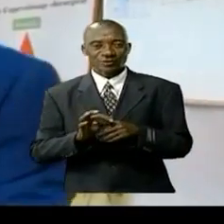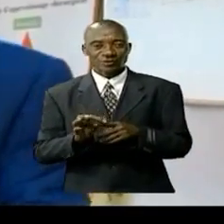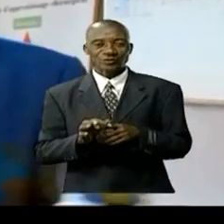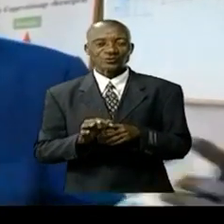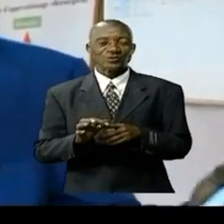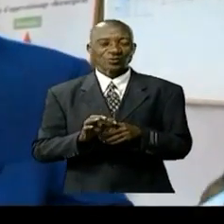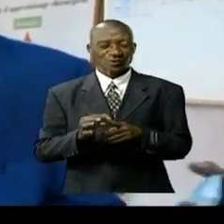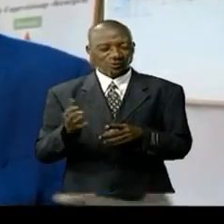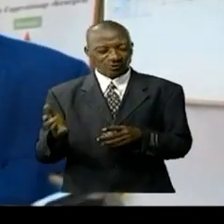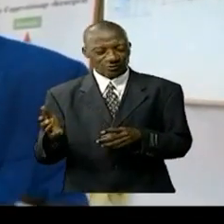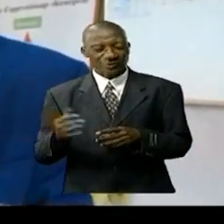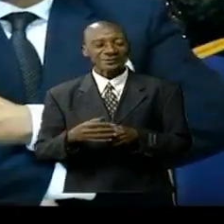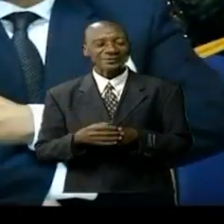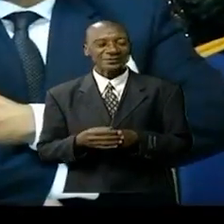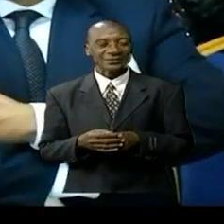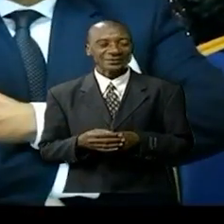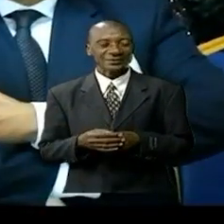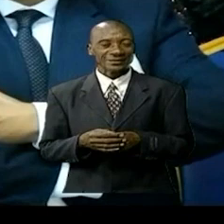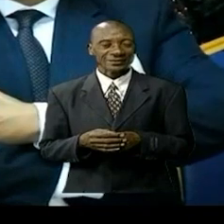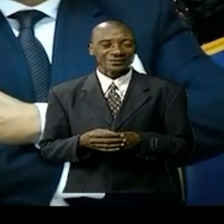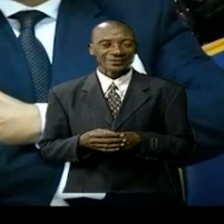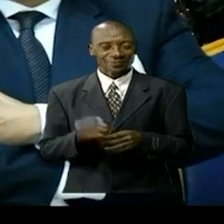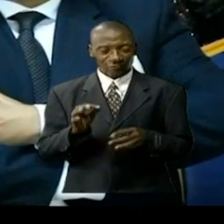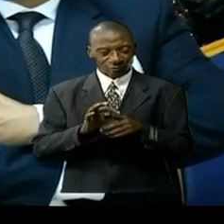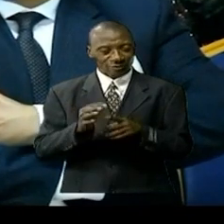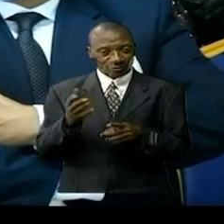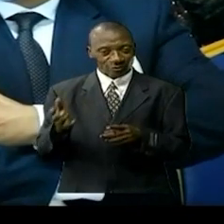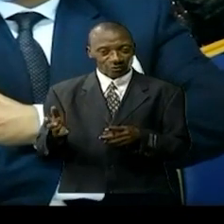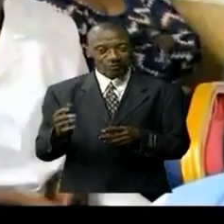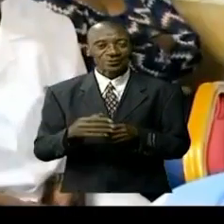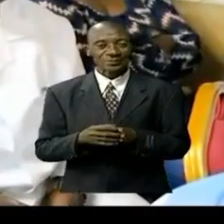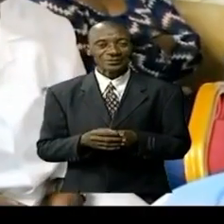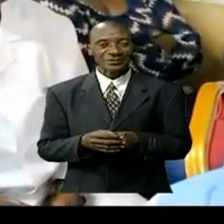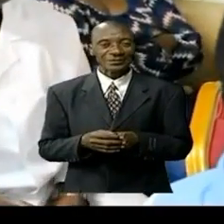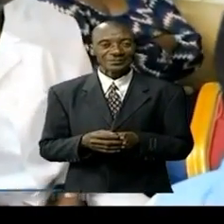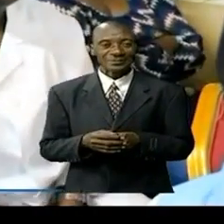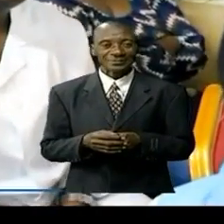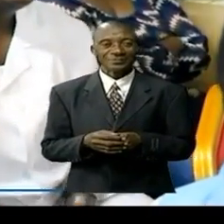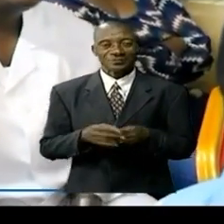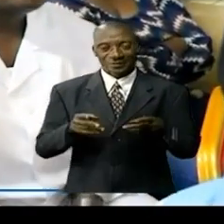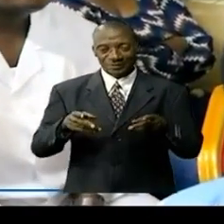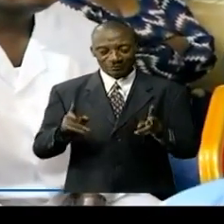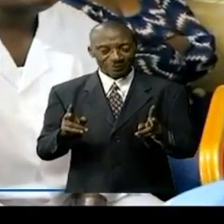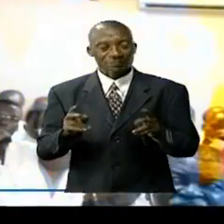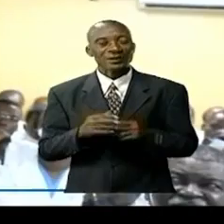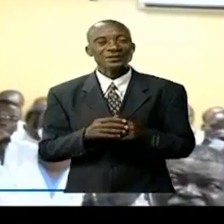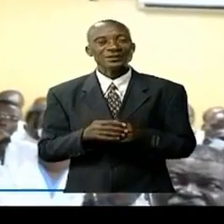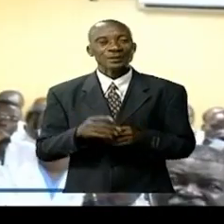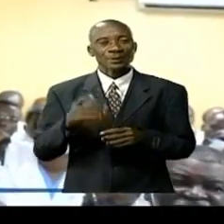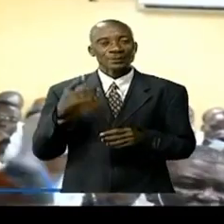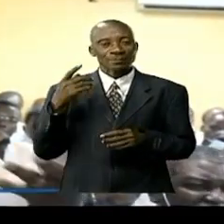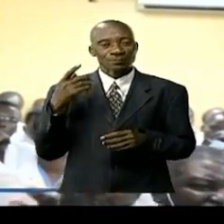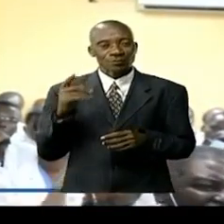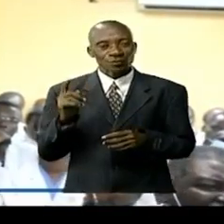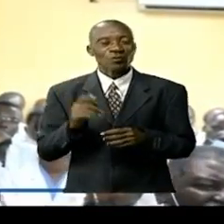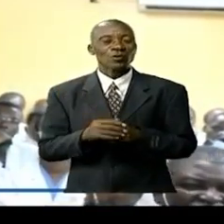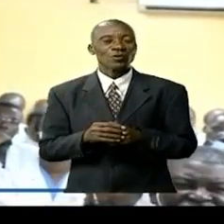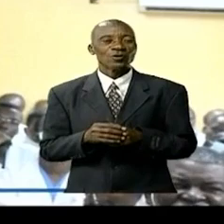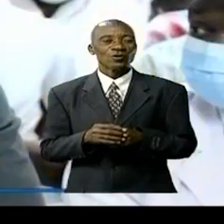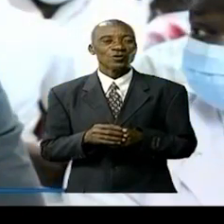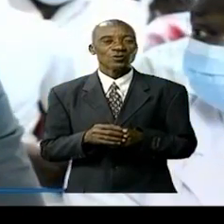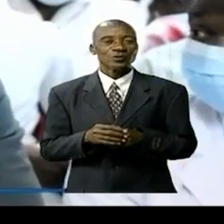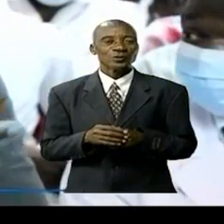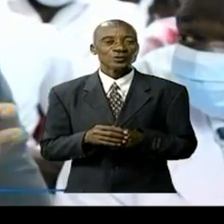d'excellence, exemple de la neurochirurgie, a servi de fond à cette réflexion au cours de laquelle a